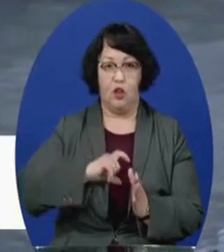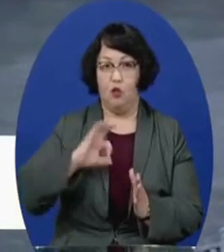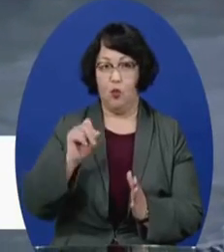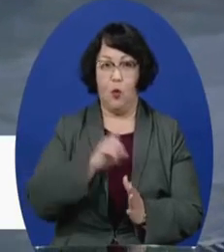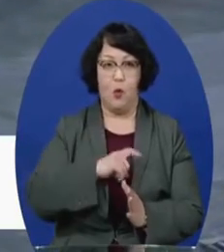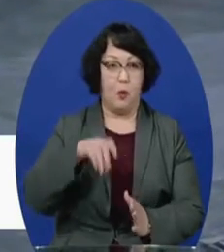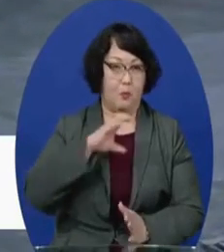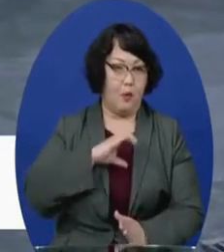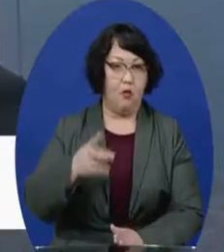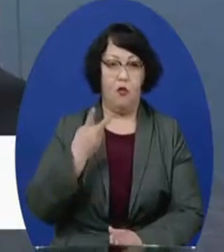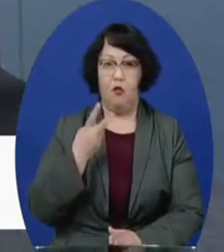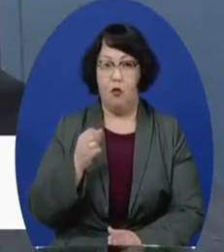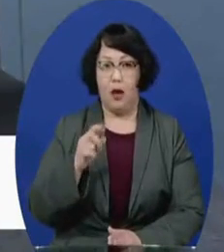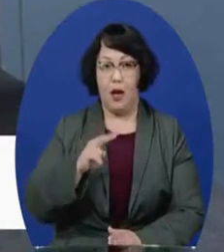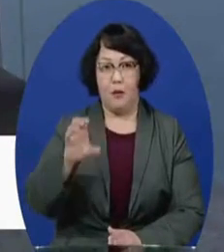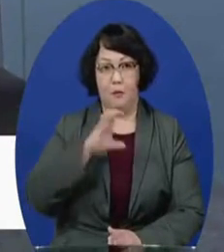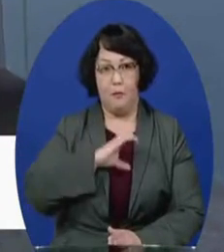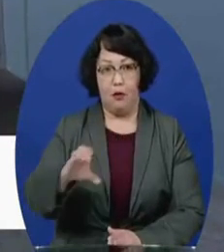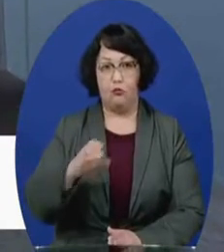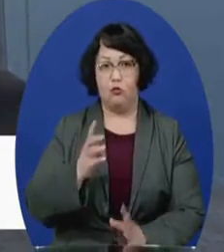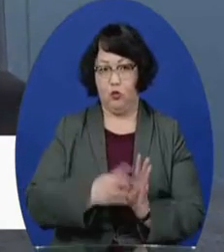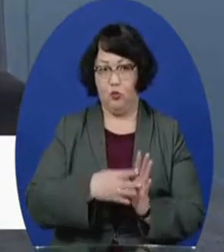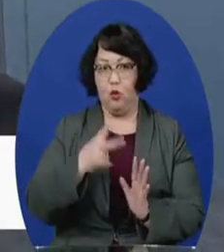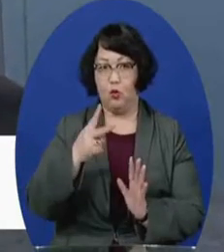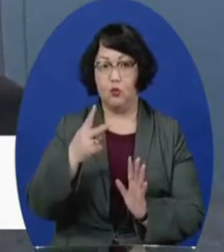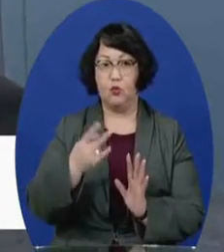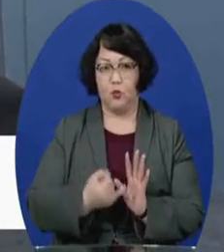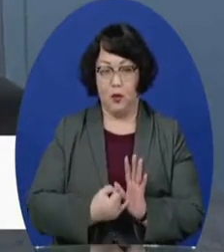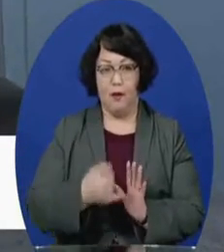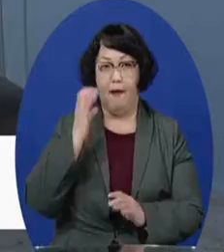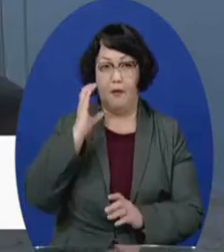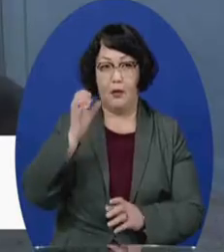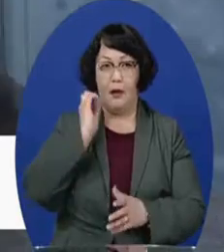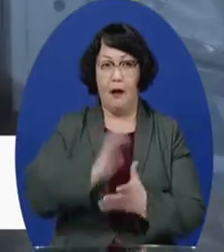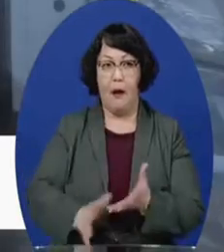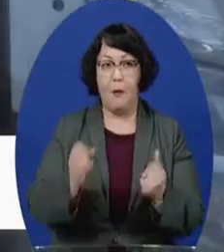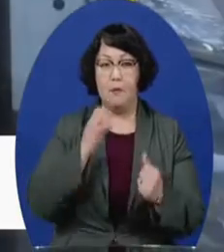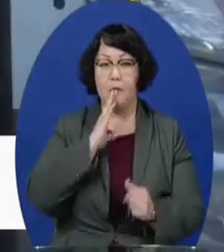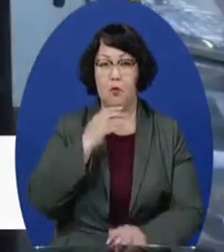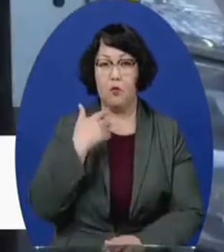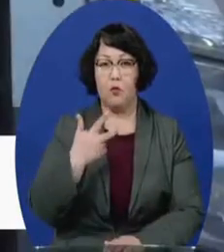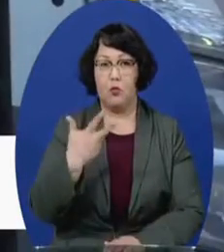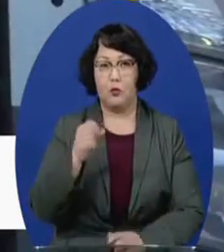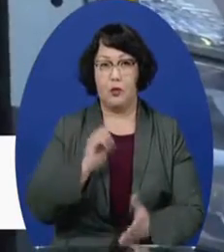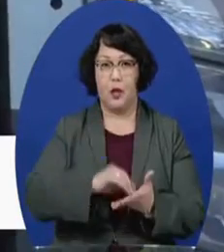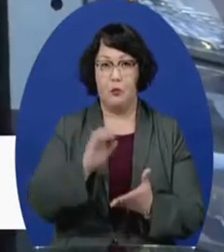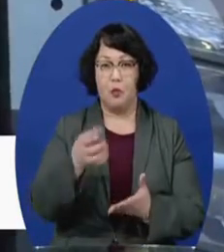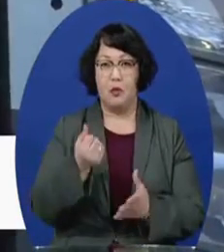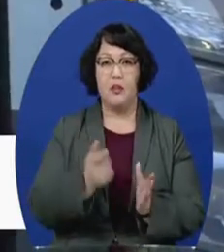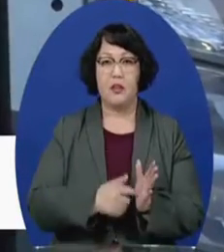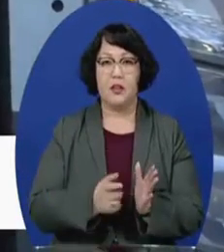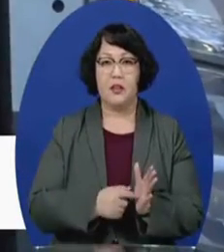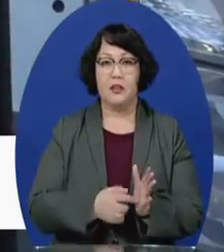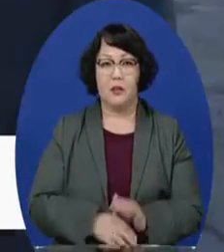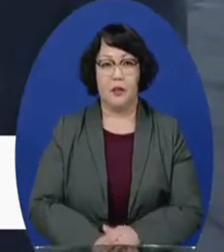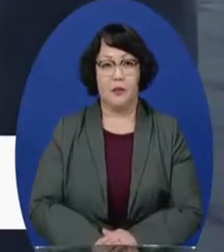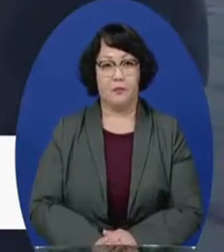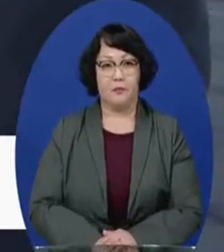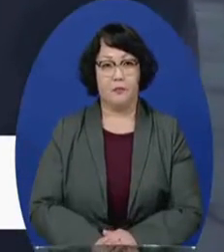хувийн хөвчлийн нийт 20 аж ахуй нэгжид 926 тээврийн хэрэгсэл авахд 330 орчим тэрэм төгрөг шаардлагатай байгаа